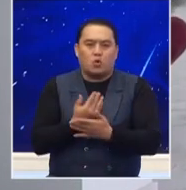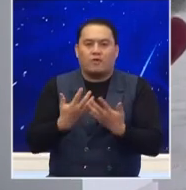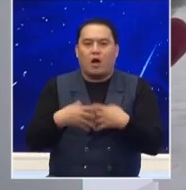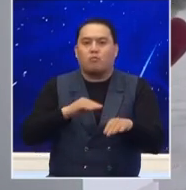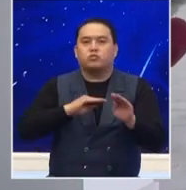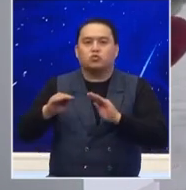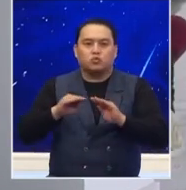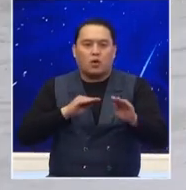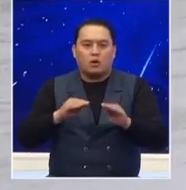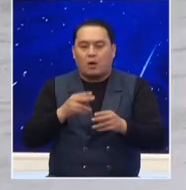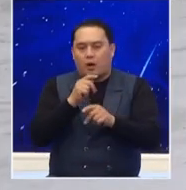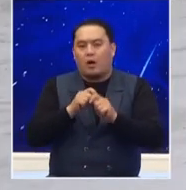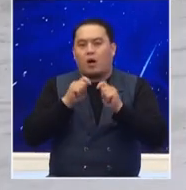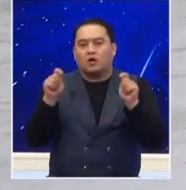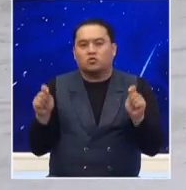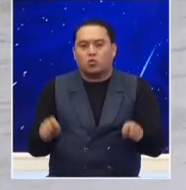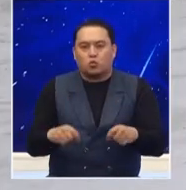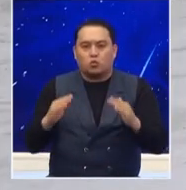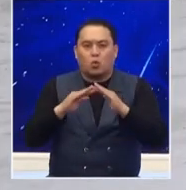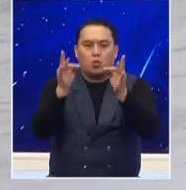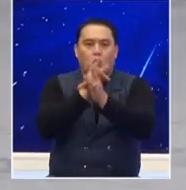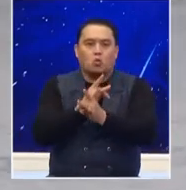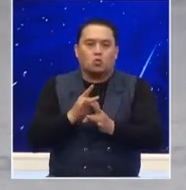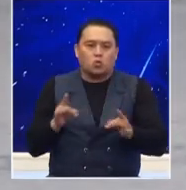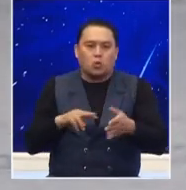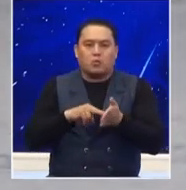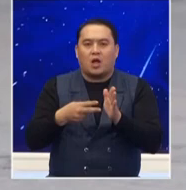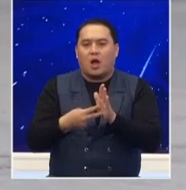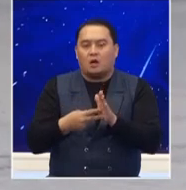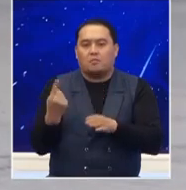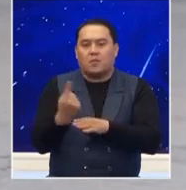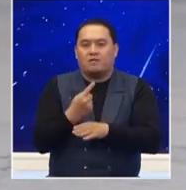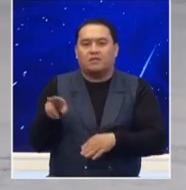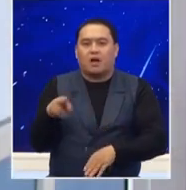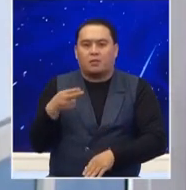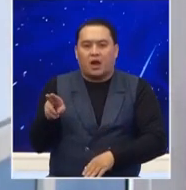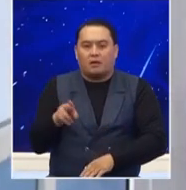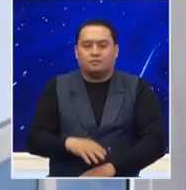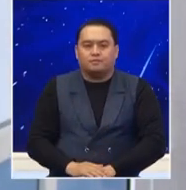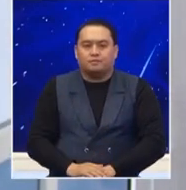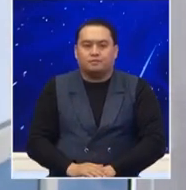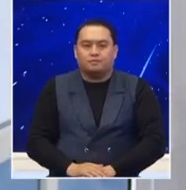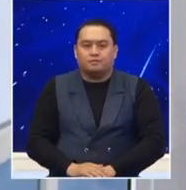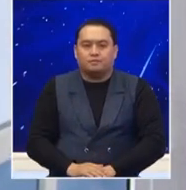оснащения. Официально презентовать обновленный Дом культуры власти района планируют 1 декабря.